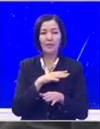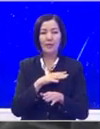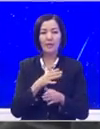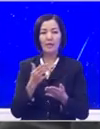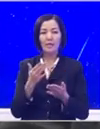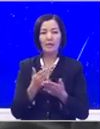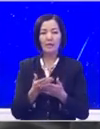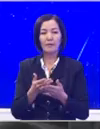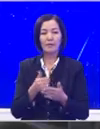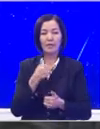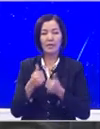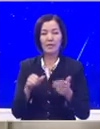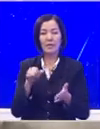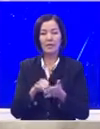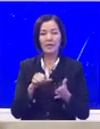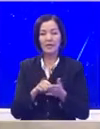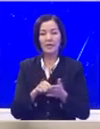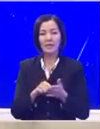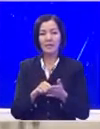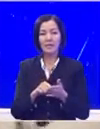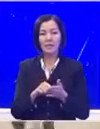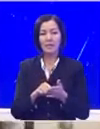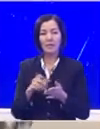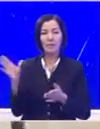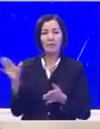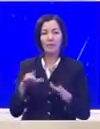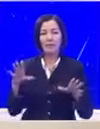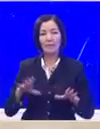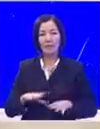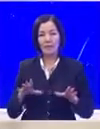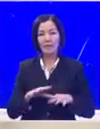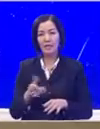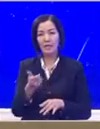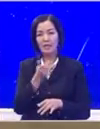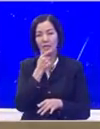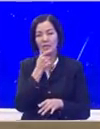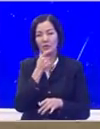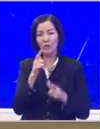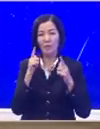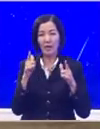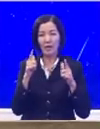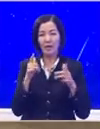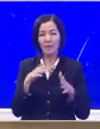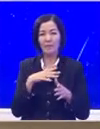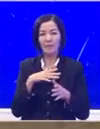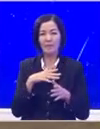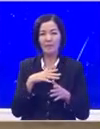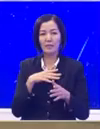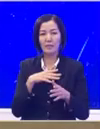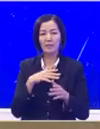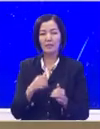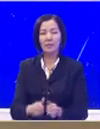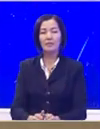үйде отырып тақым қысады демей ме? Жер апшысын қуыра шапқан жүйріктерге жаңгүйір болған ағайынның делебесі қозып,